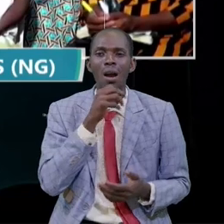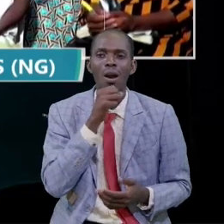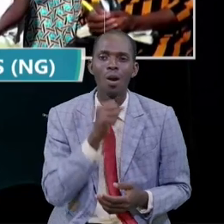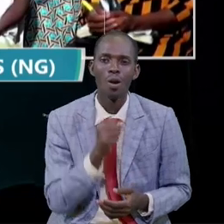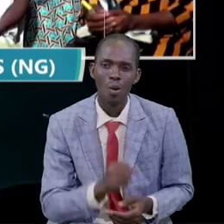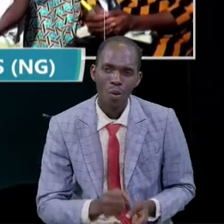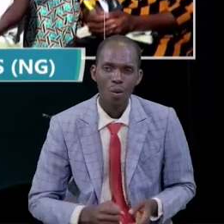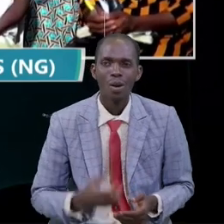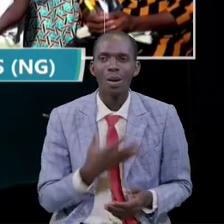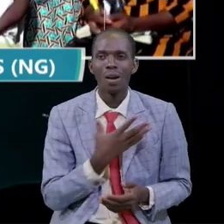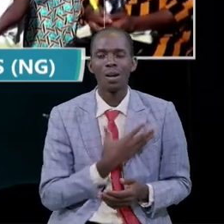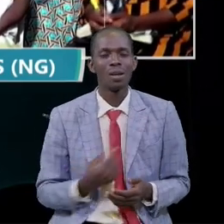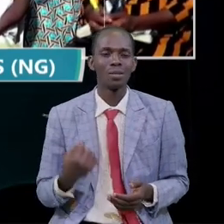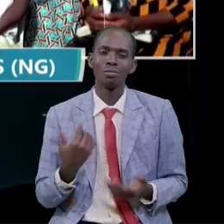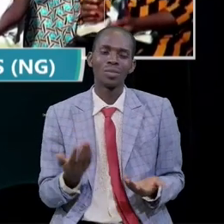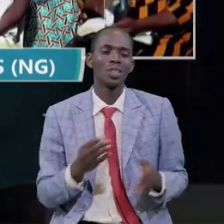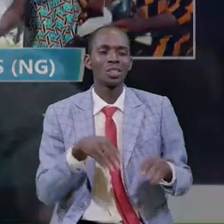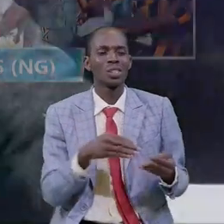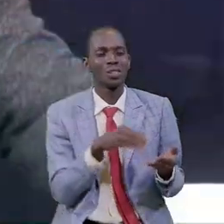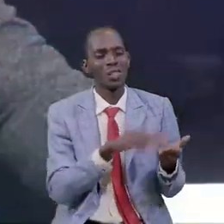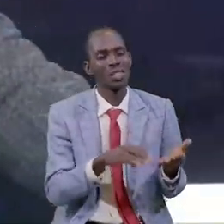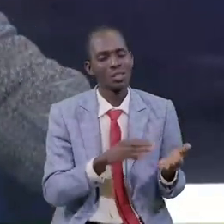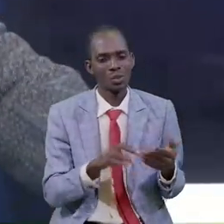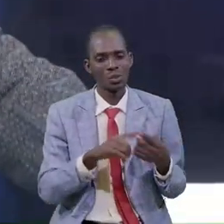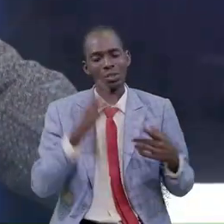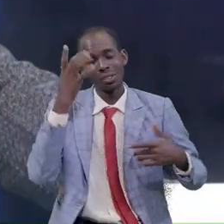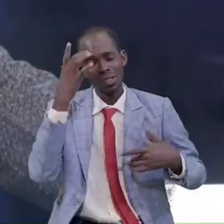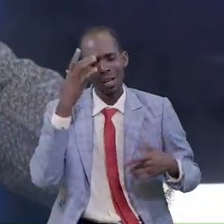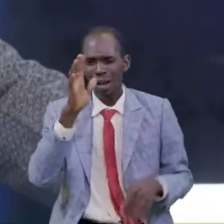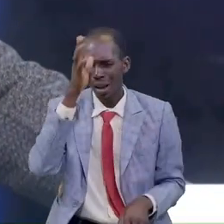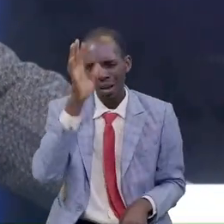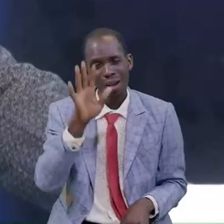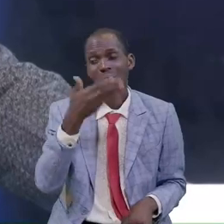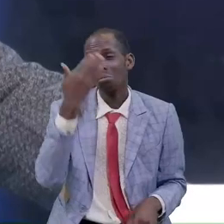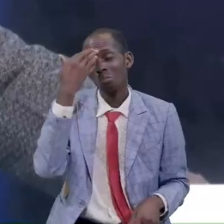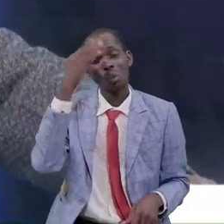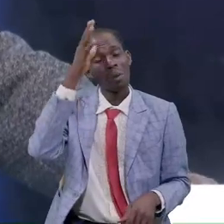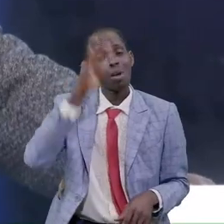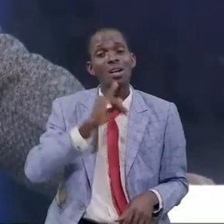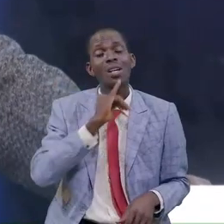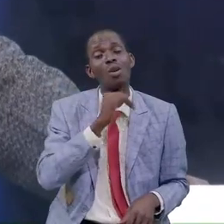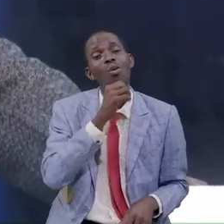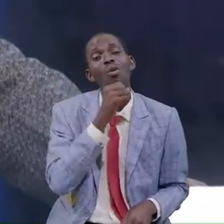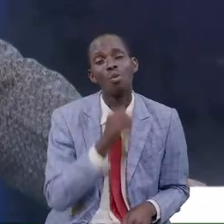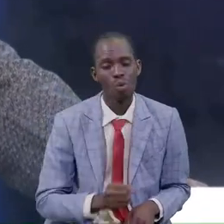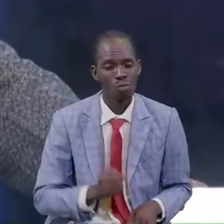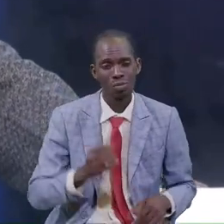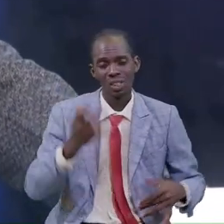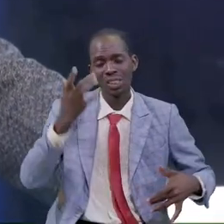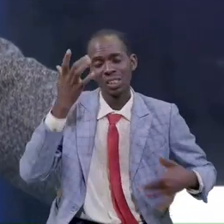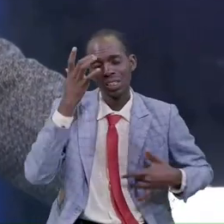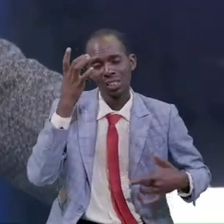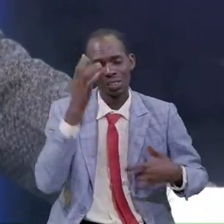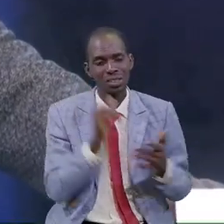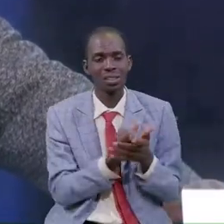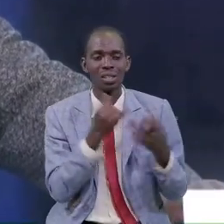excuse sickness a little bit and say, Papa, it's old age sickness. Et même avec les